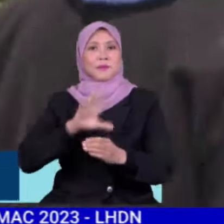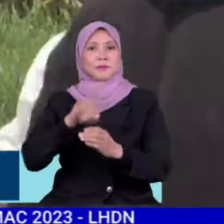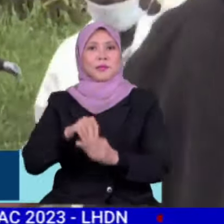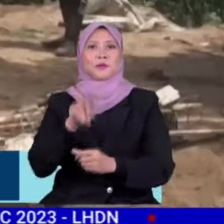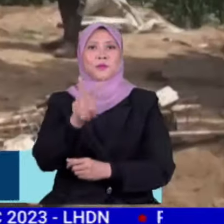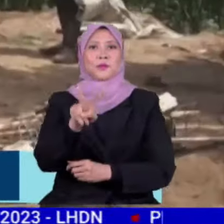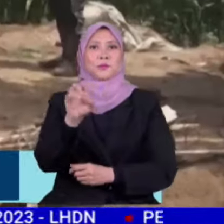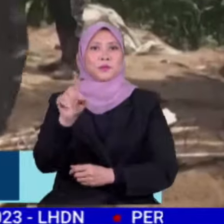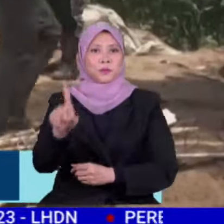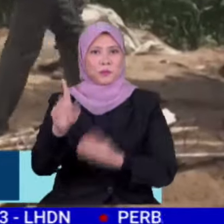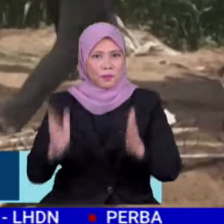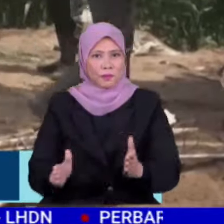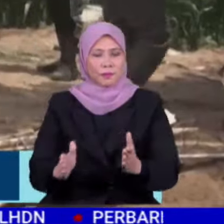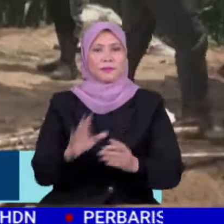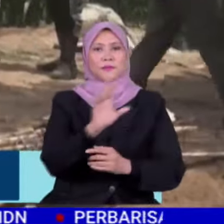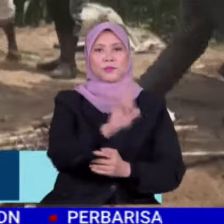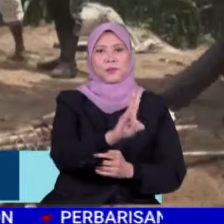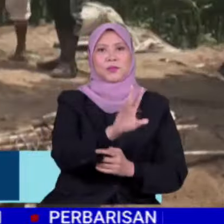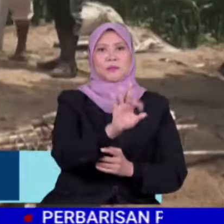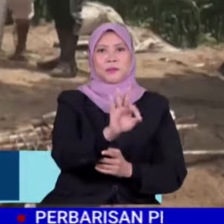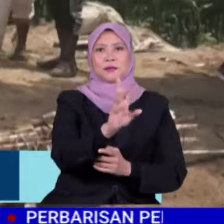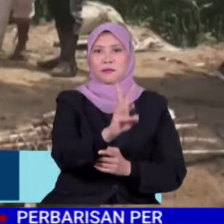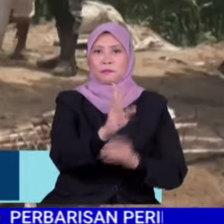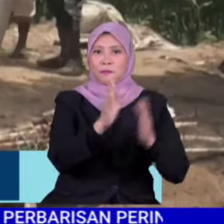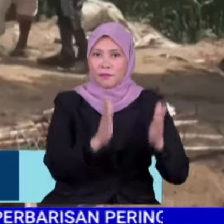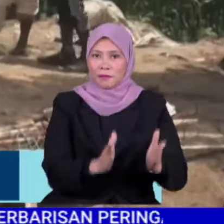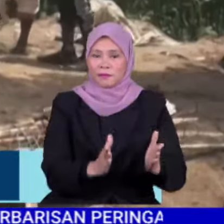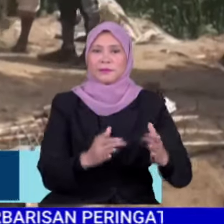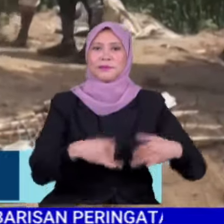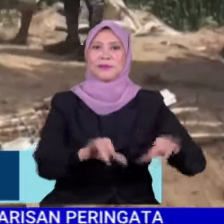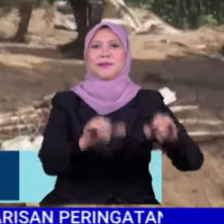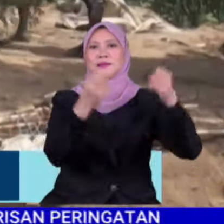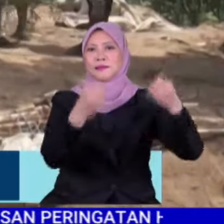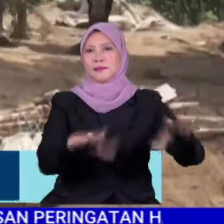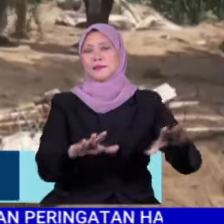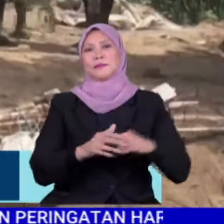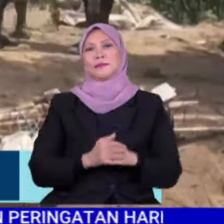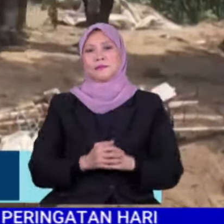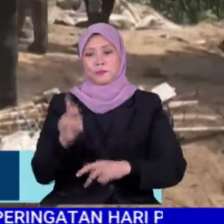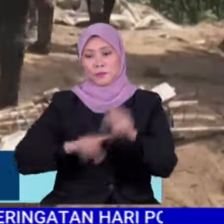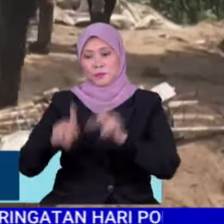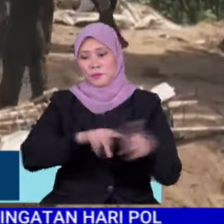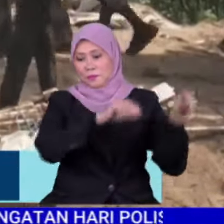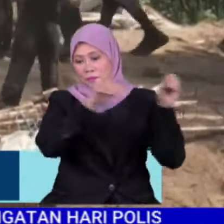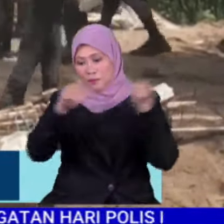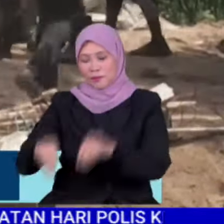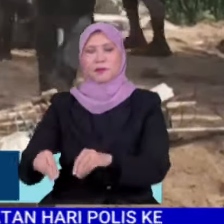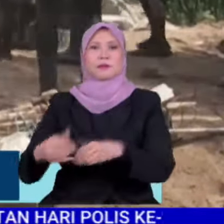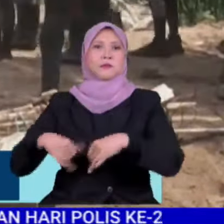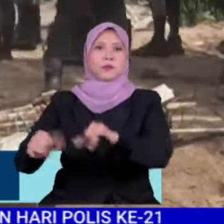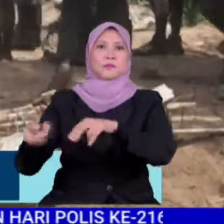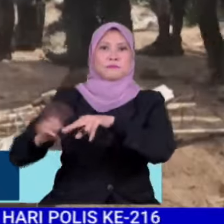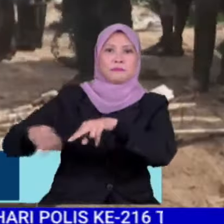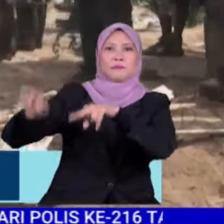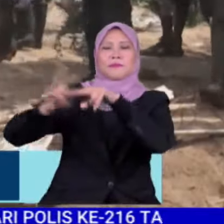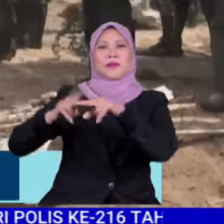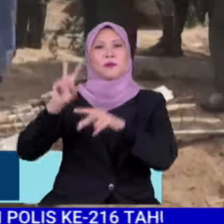201 orang, manakala 796 lagi masih hilang. Jumlah penduduk dipindahkan turut meningkat